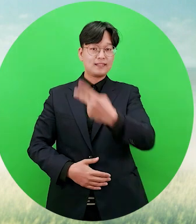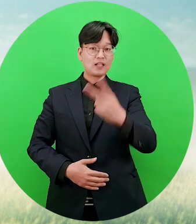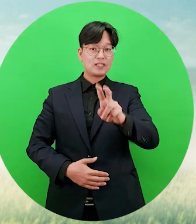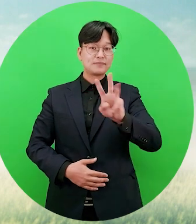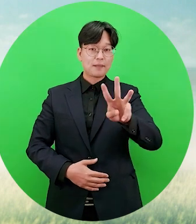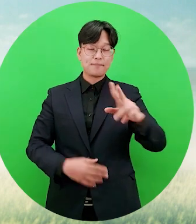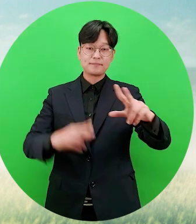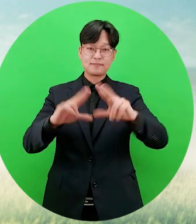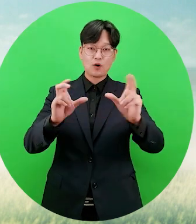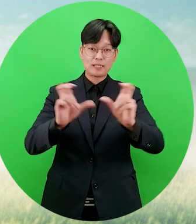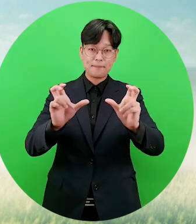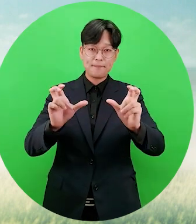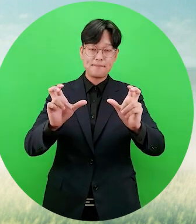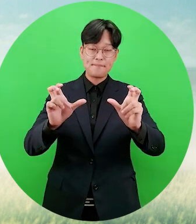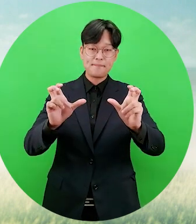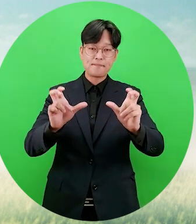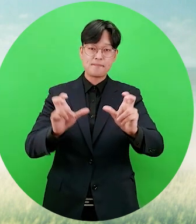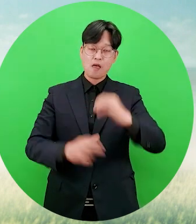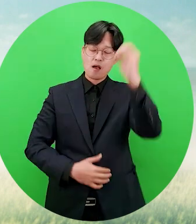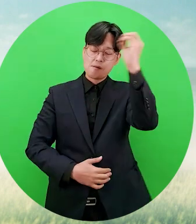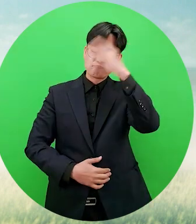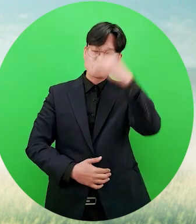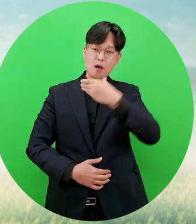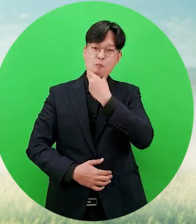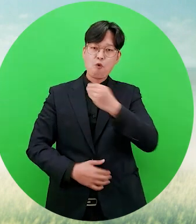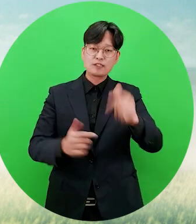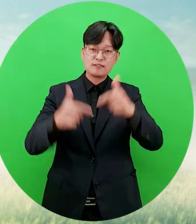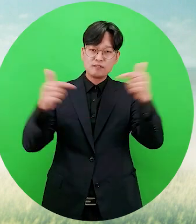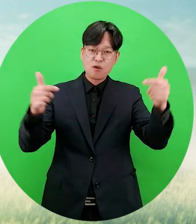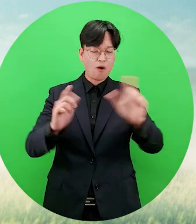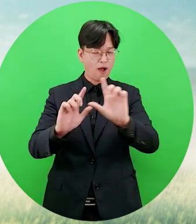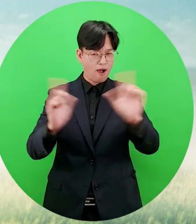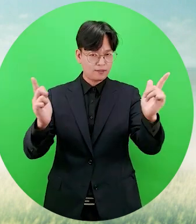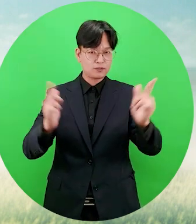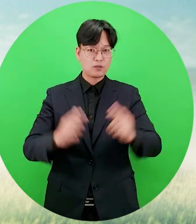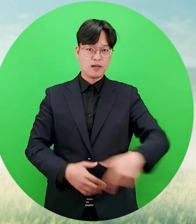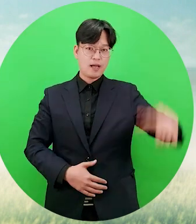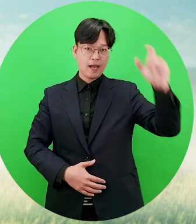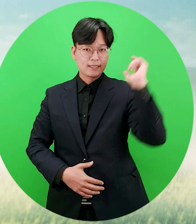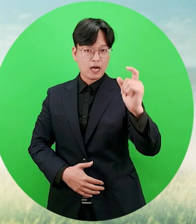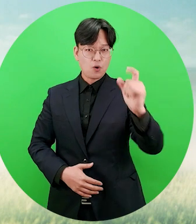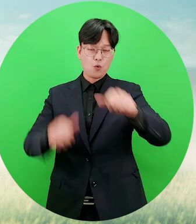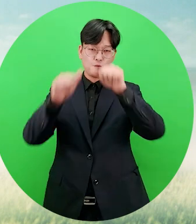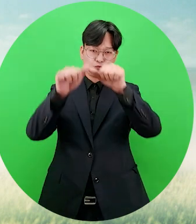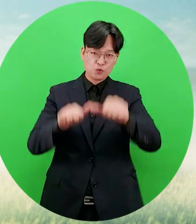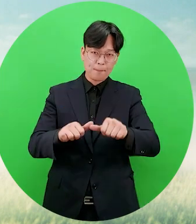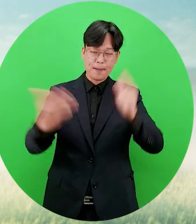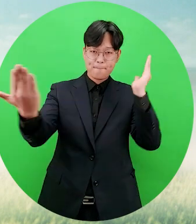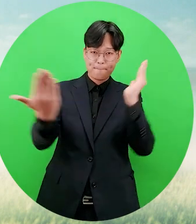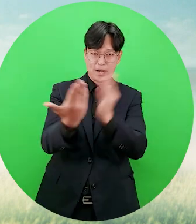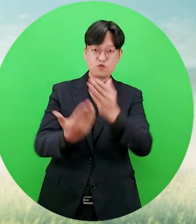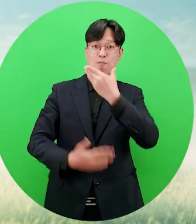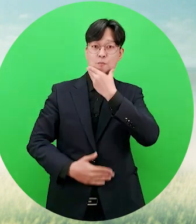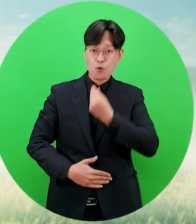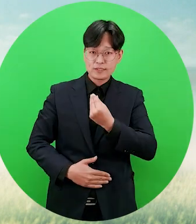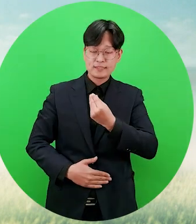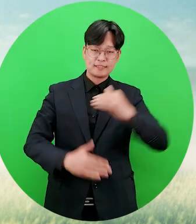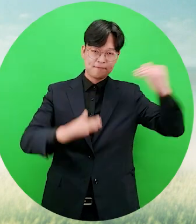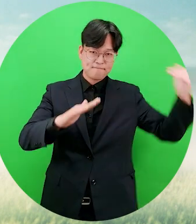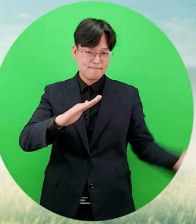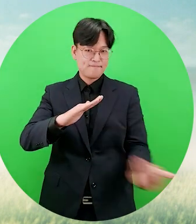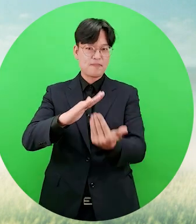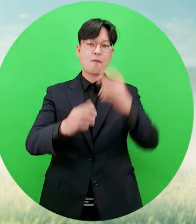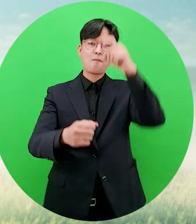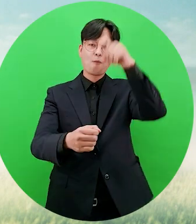2023년 성남시는 단순히 복지를 늘리는 것이 아니라 두텁고 촘촘한 맞춤 복지 실현을